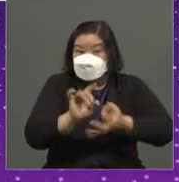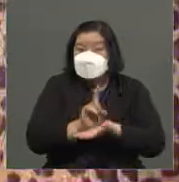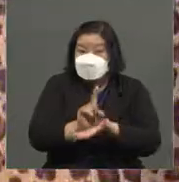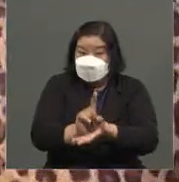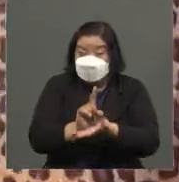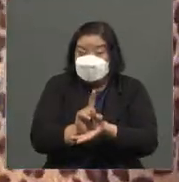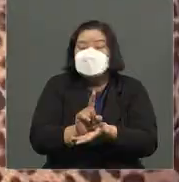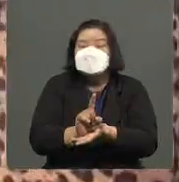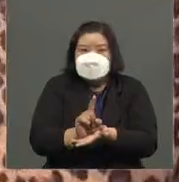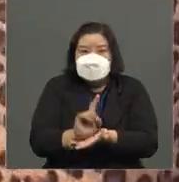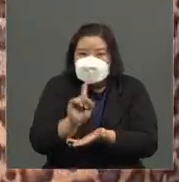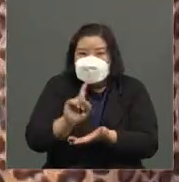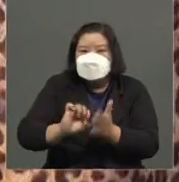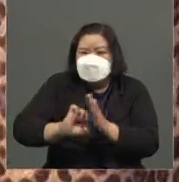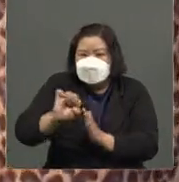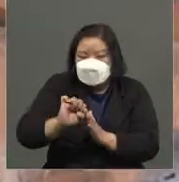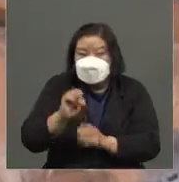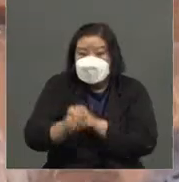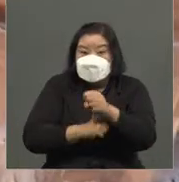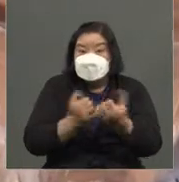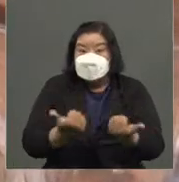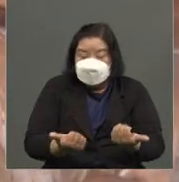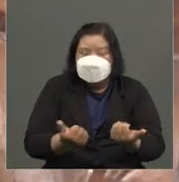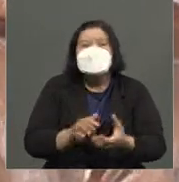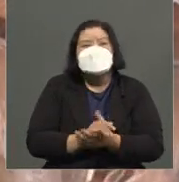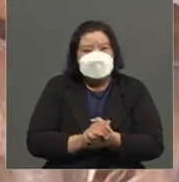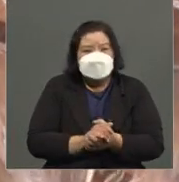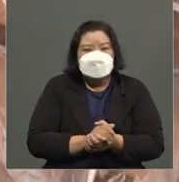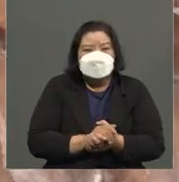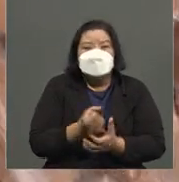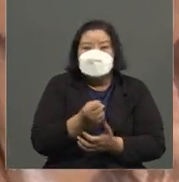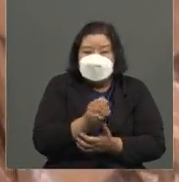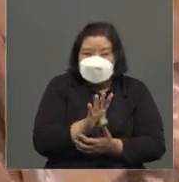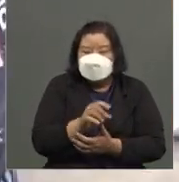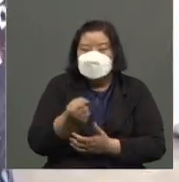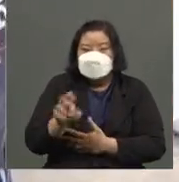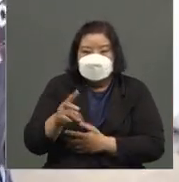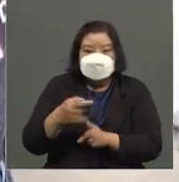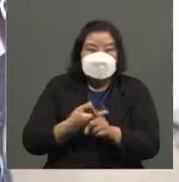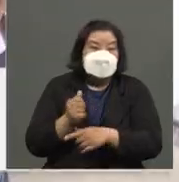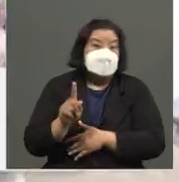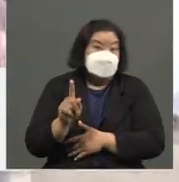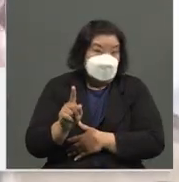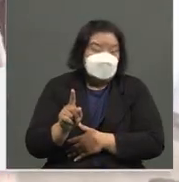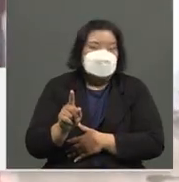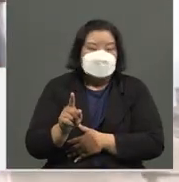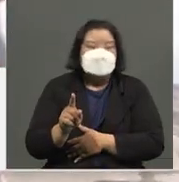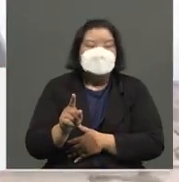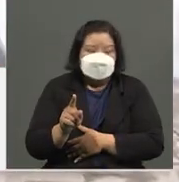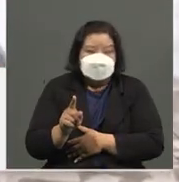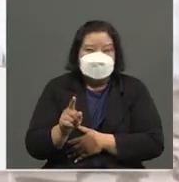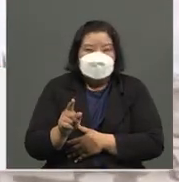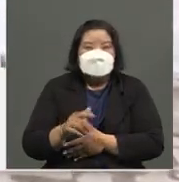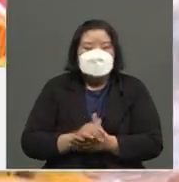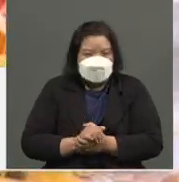เชียงใหม่ครับจะมีการจัดงานขึ้นปีนี้เนี่ยช่วงวันที่ 14-17พฤศจิกายนสัปดาห์หน้าเนี่ยนะครับซึ่ง